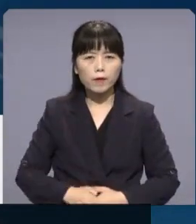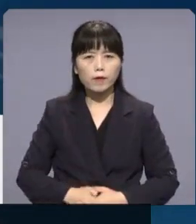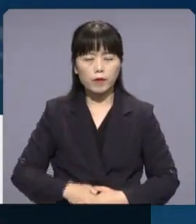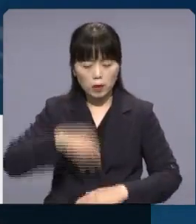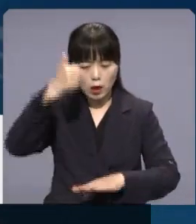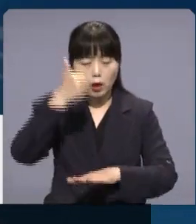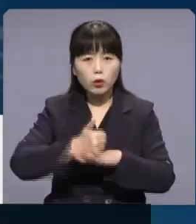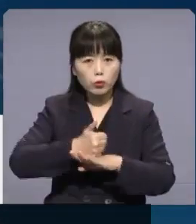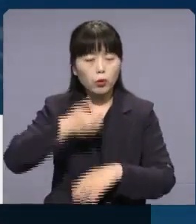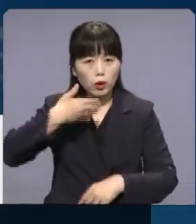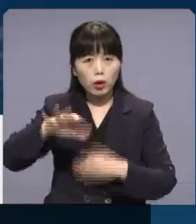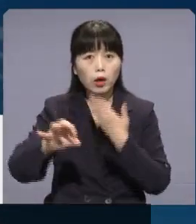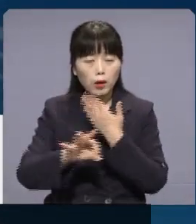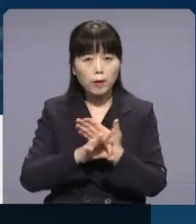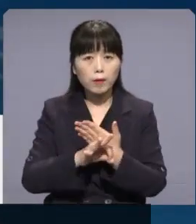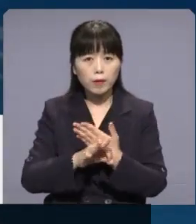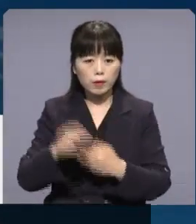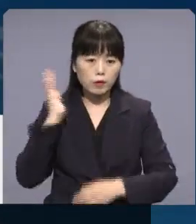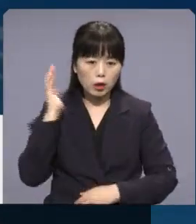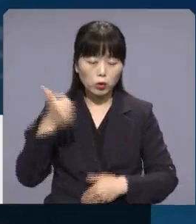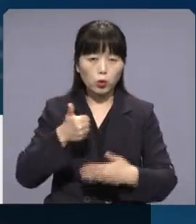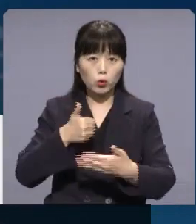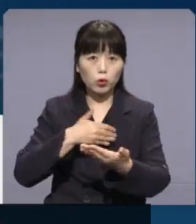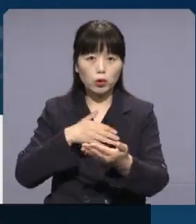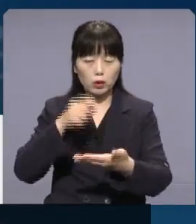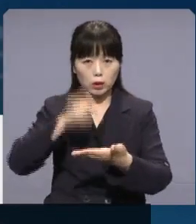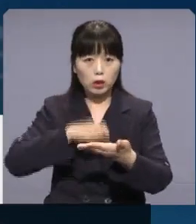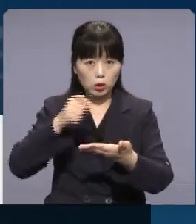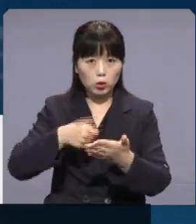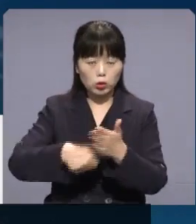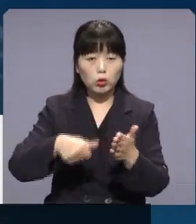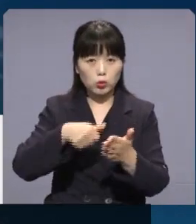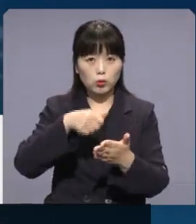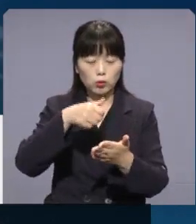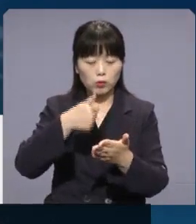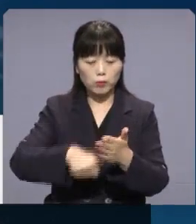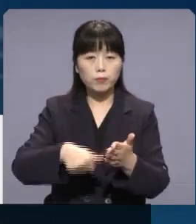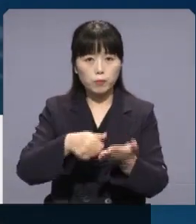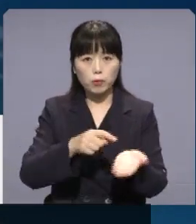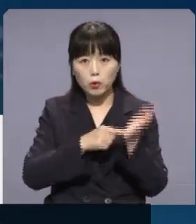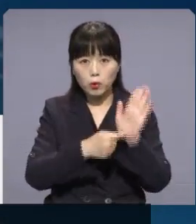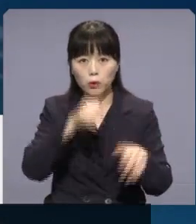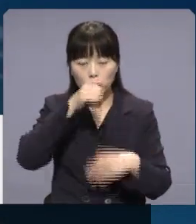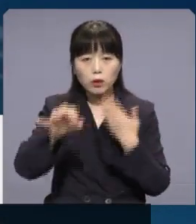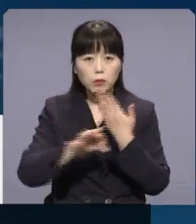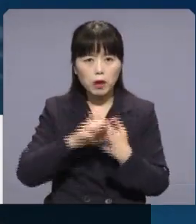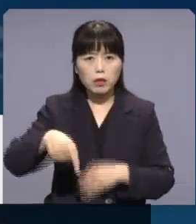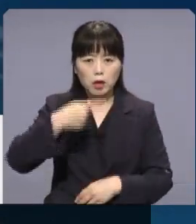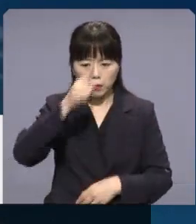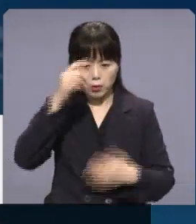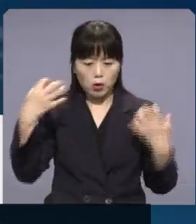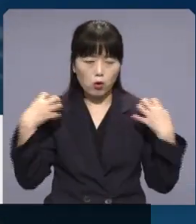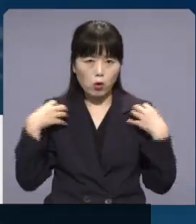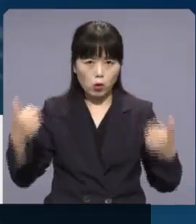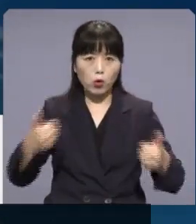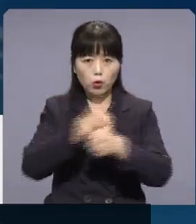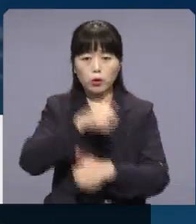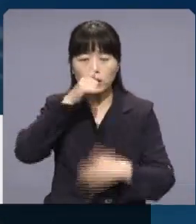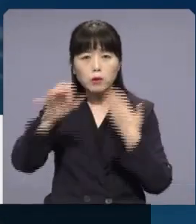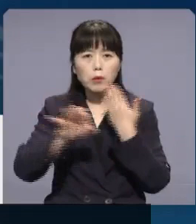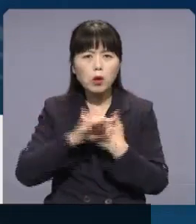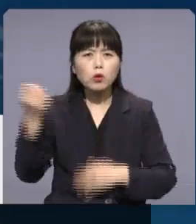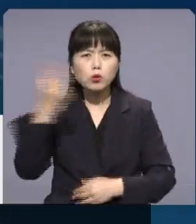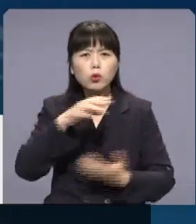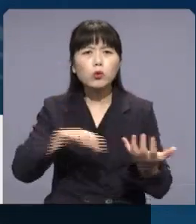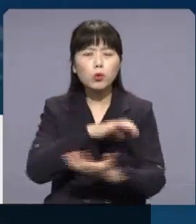나중에 가서 저 대통령 기록물 공개하고 난 다음에도 논란이 될 거고요. 다음 정부가 아주 만약에 정권 교체되면 또 다른